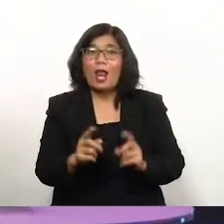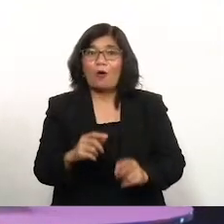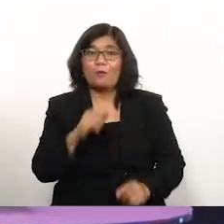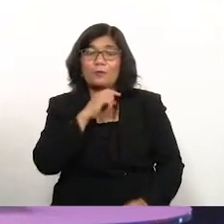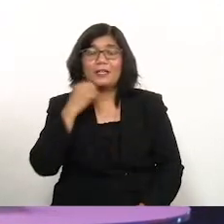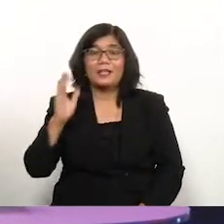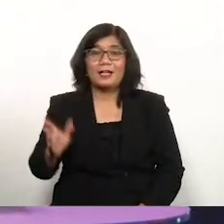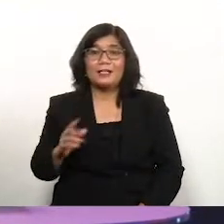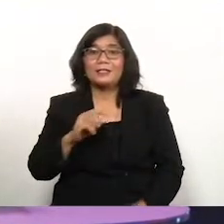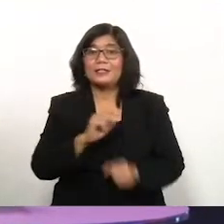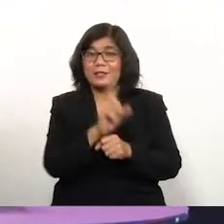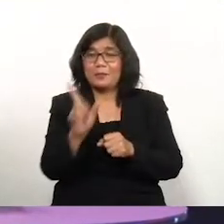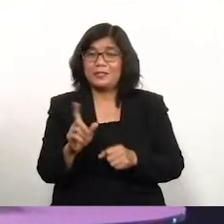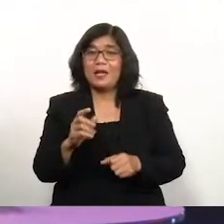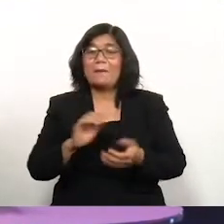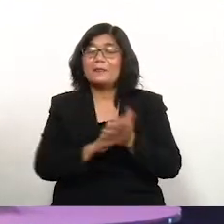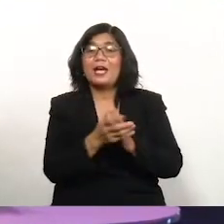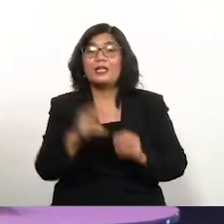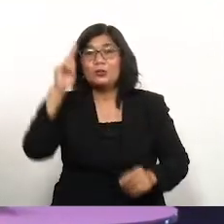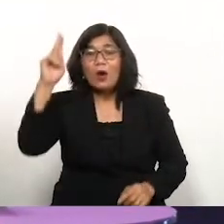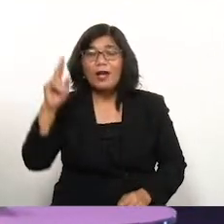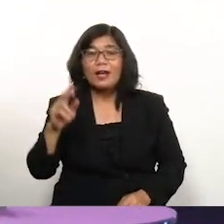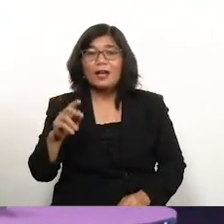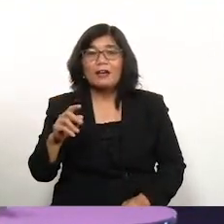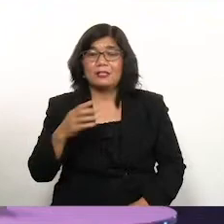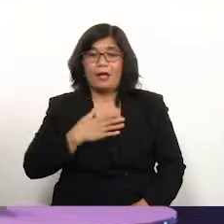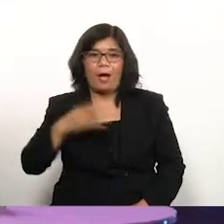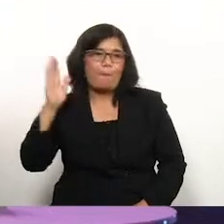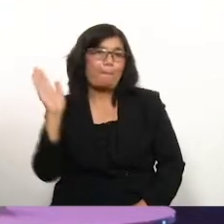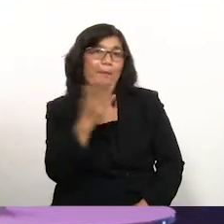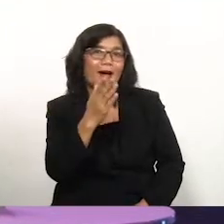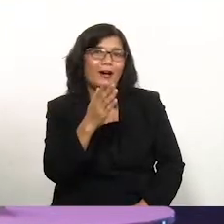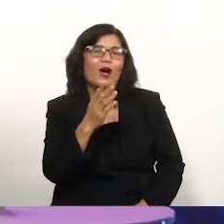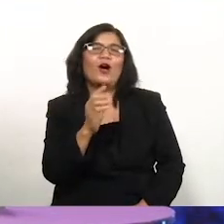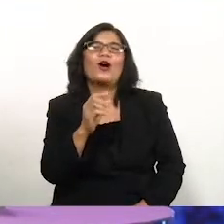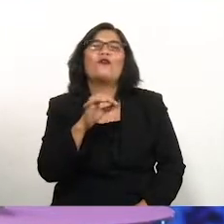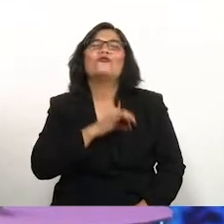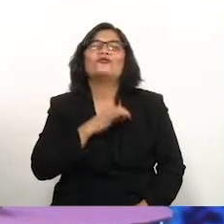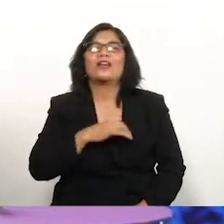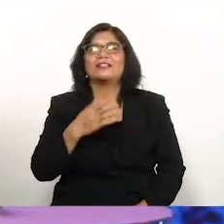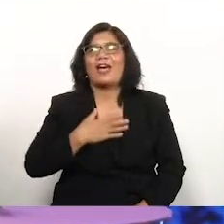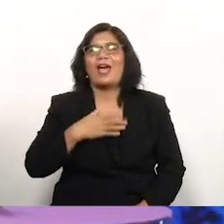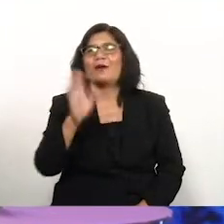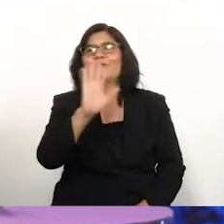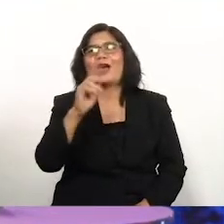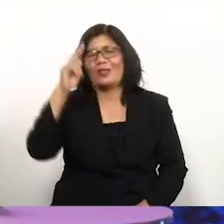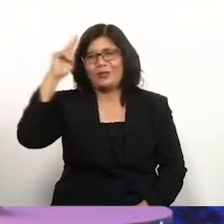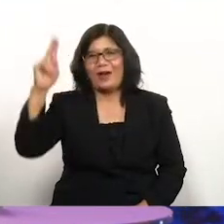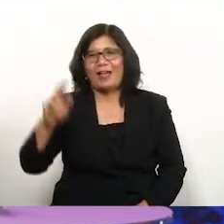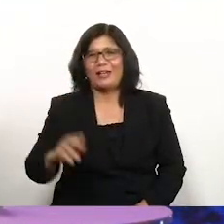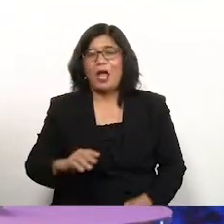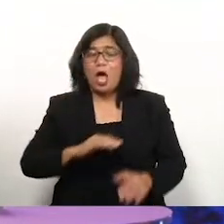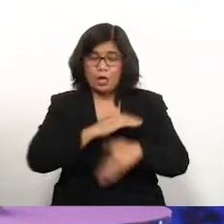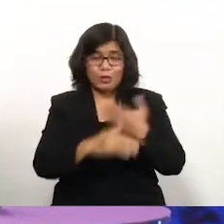Kalau saya jadi tuan Untung aja di footage ritual orangnya begitu set Ampel yang sudah di seluruh Alkitab sudah